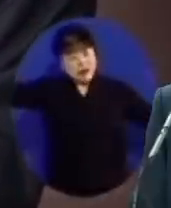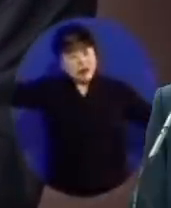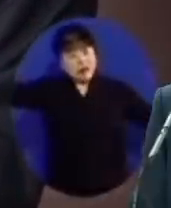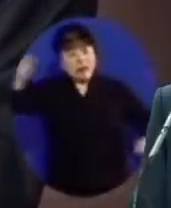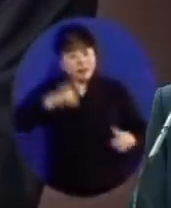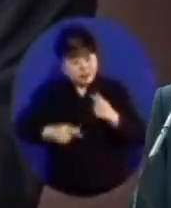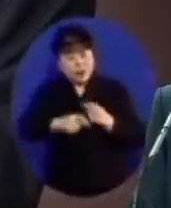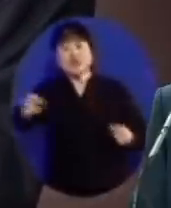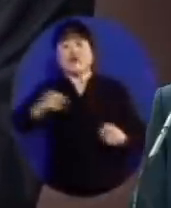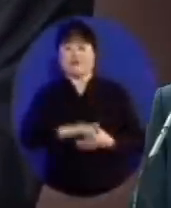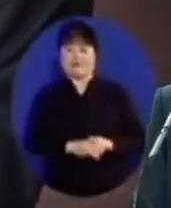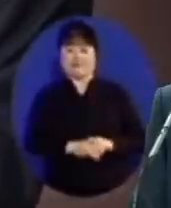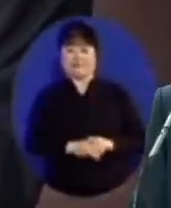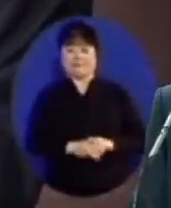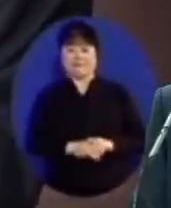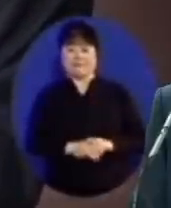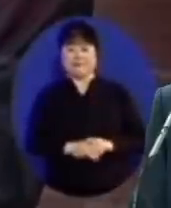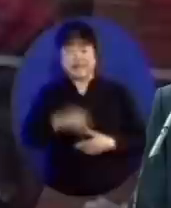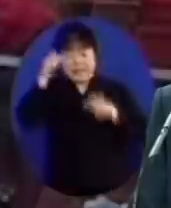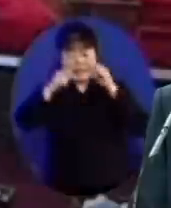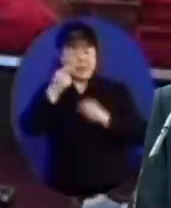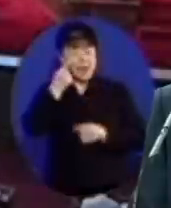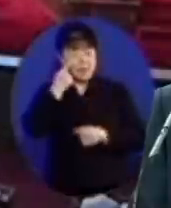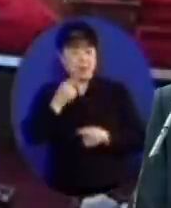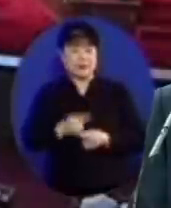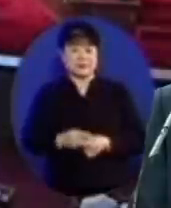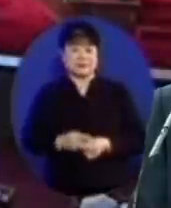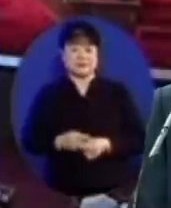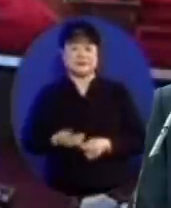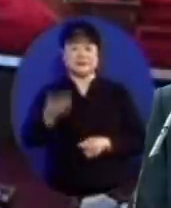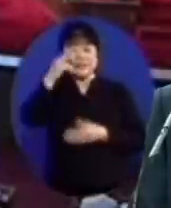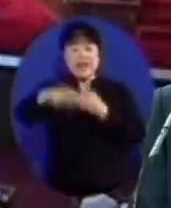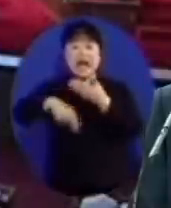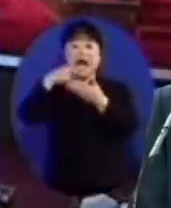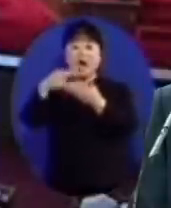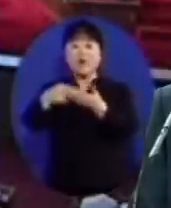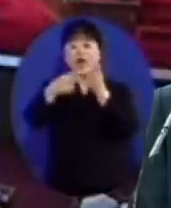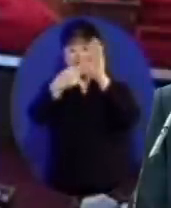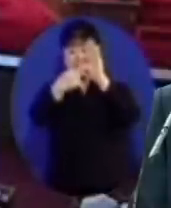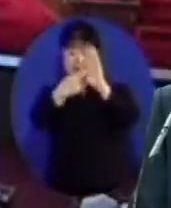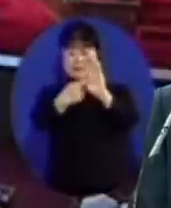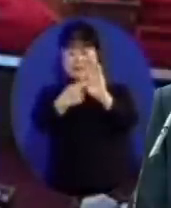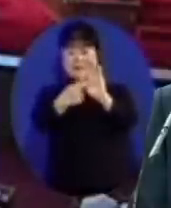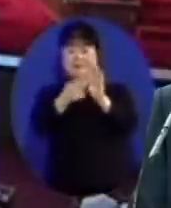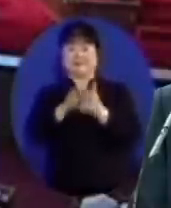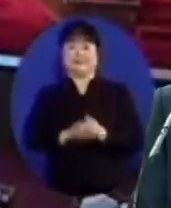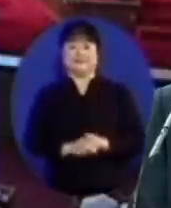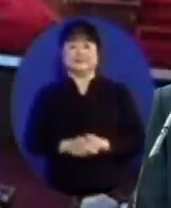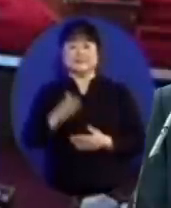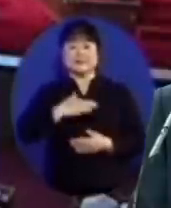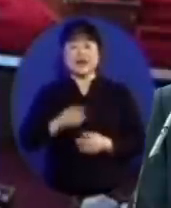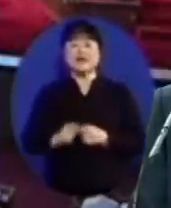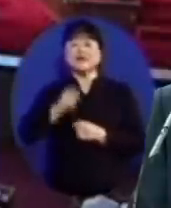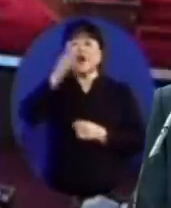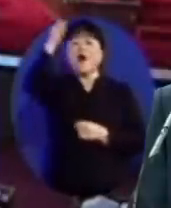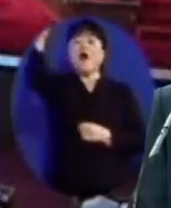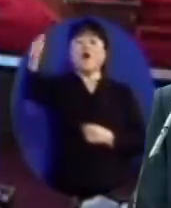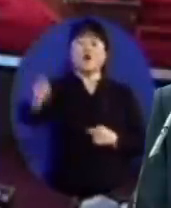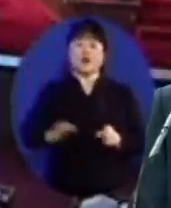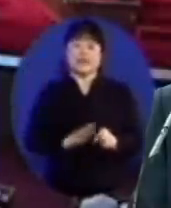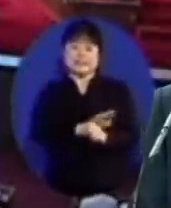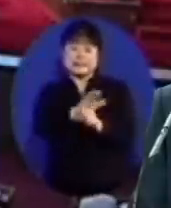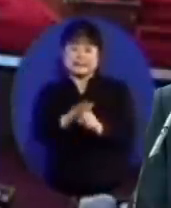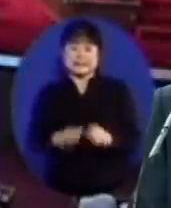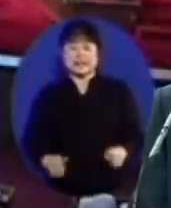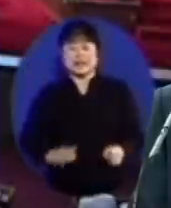의림도 없다는 것입니다. 예레미야 31장 3절에 옛적에 야훼께서 나에게 나타나사 내가 영원한 사랑으로 너를